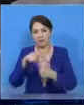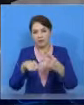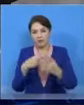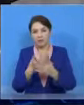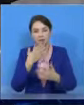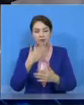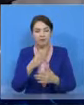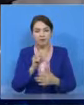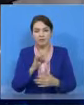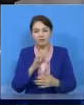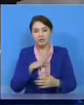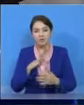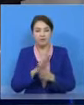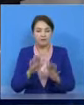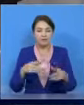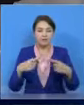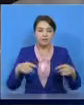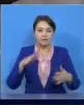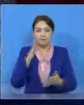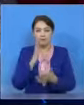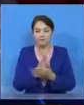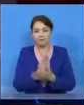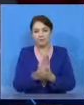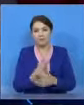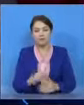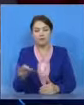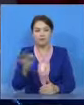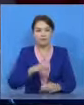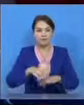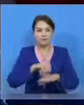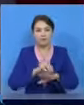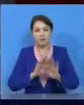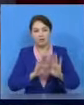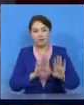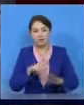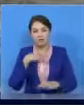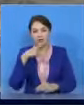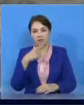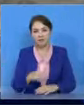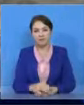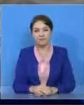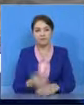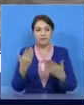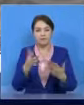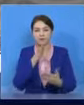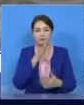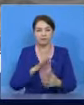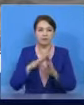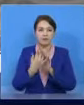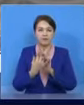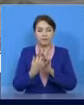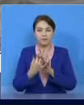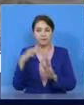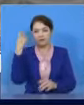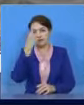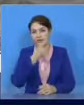кепілдік сұралмады. Дегенмен әлі де бірқатар мәселелер бар. Бұл туралы облыс әкімінің орынбасары айтып берді. Қазіргі кезде ауылдың